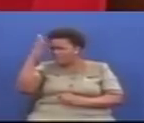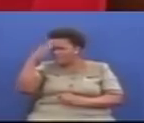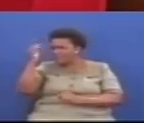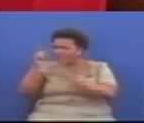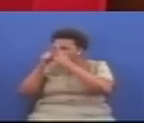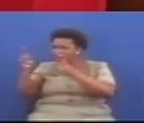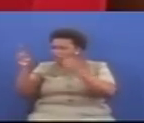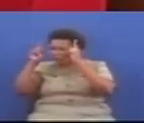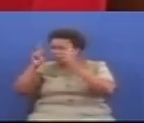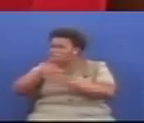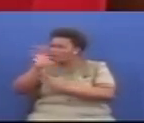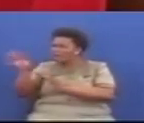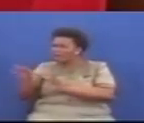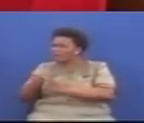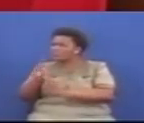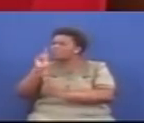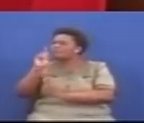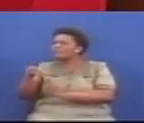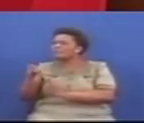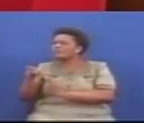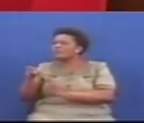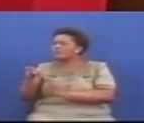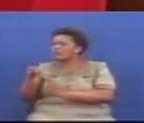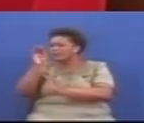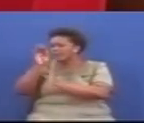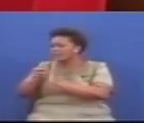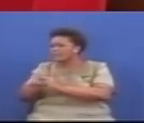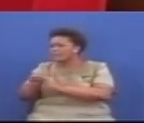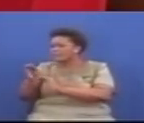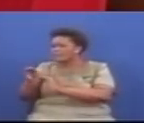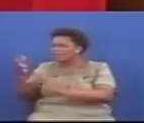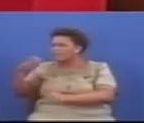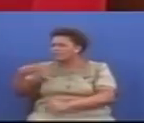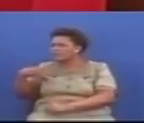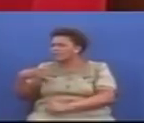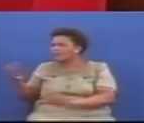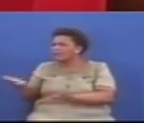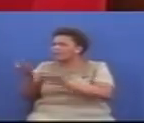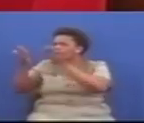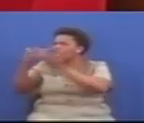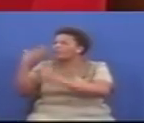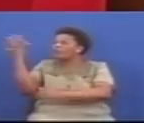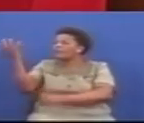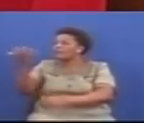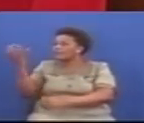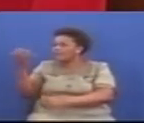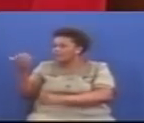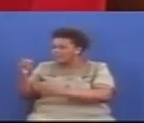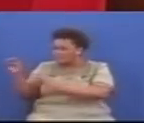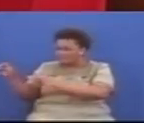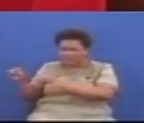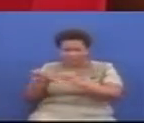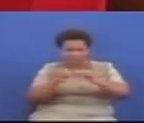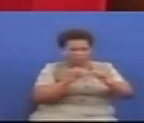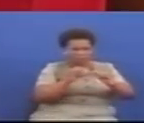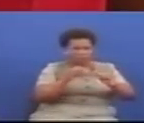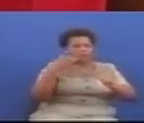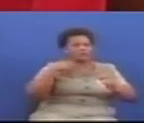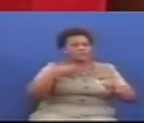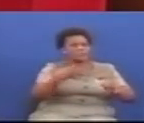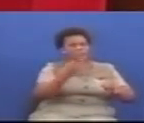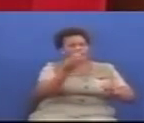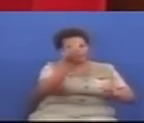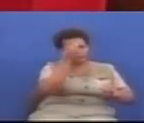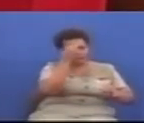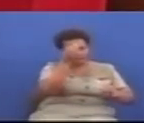na Watoto, na vyote vikapelekwa Wizara ya Elimu. Sasa nataka kujua what is the uniqueness, yani ni nini upekee wa chuo hiki kukaa kuwa chini